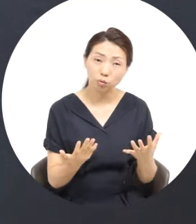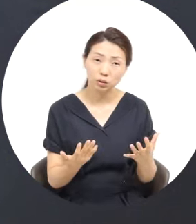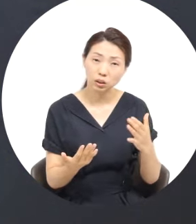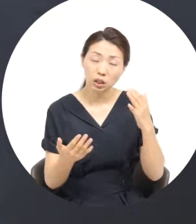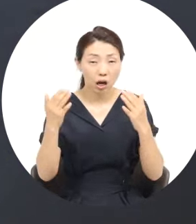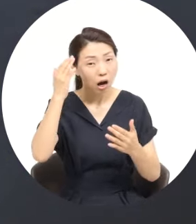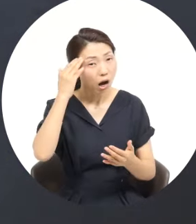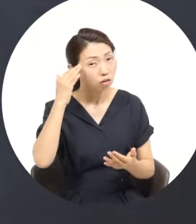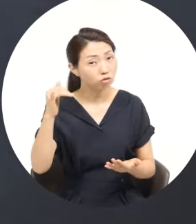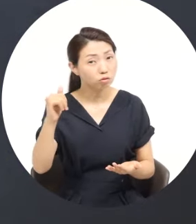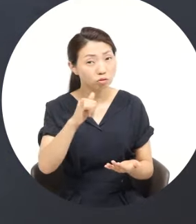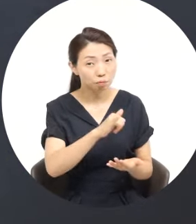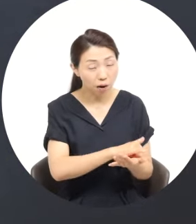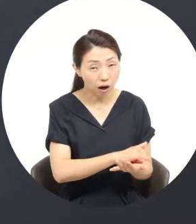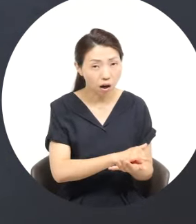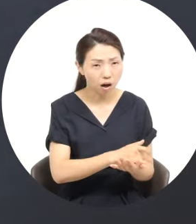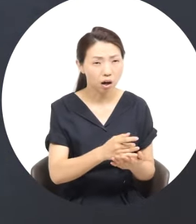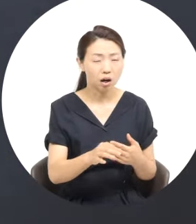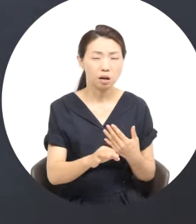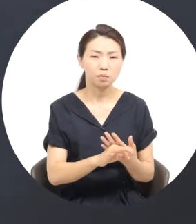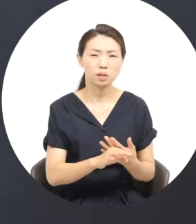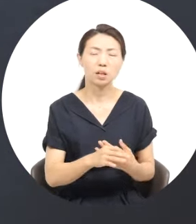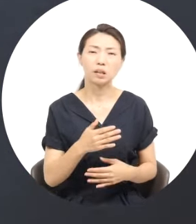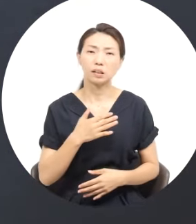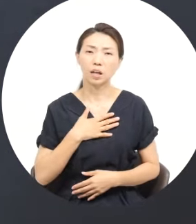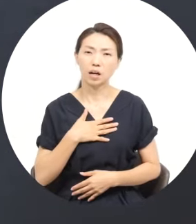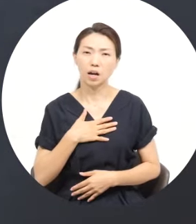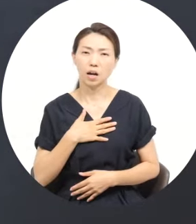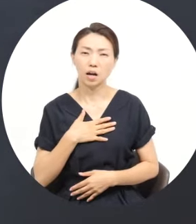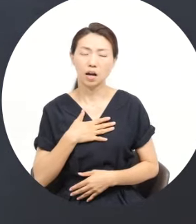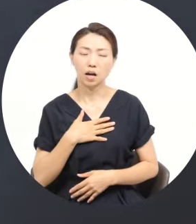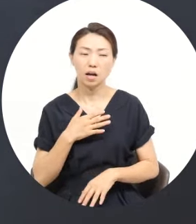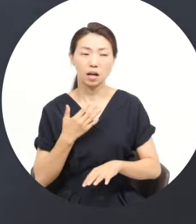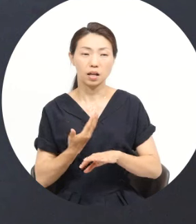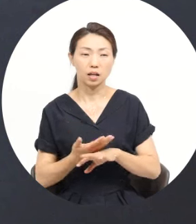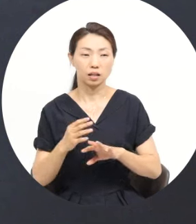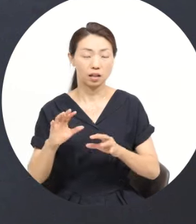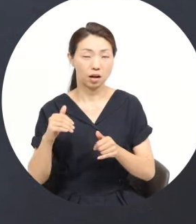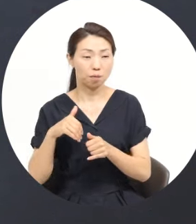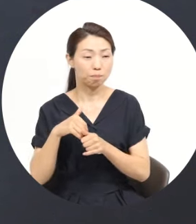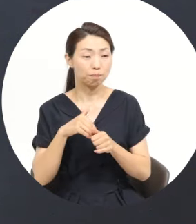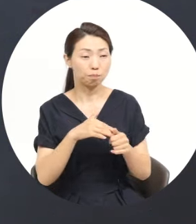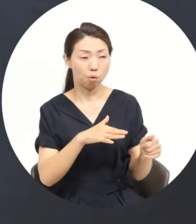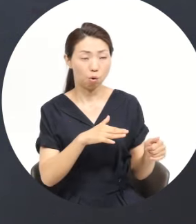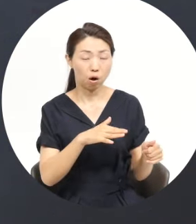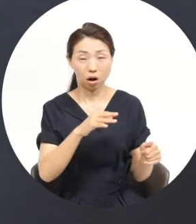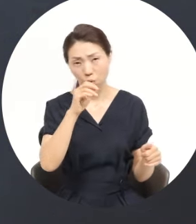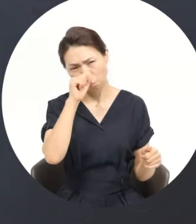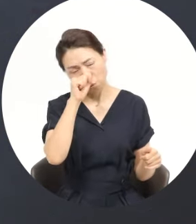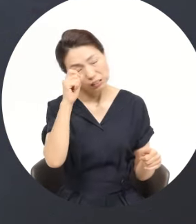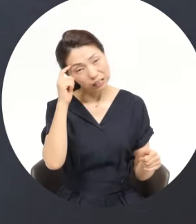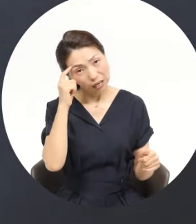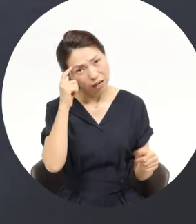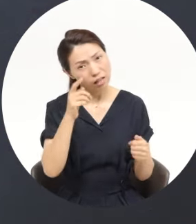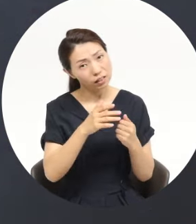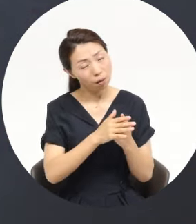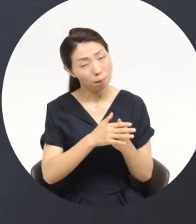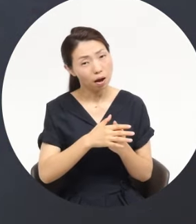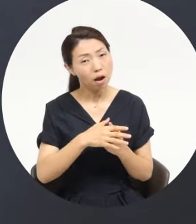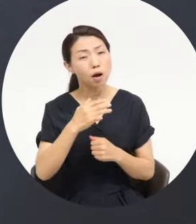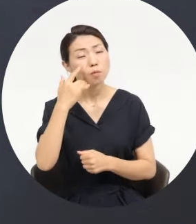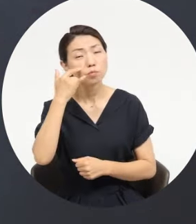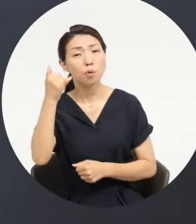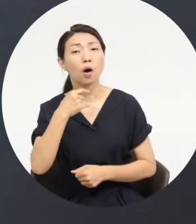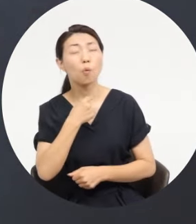없이 따라온 거예요. 내가 애를 일찍이 해외 보내가 유학을 시키는 게 좋겠다.